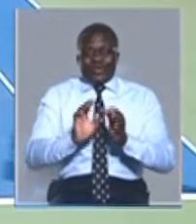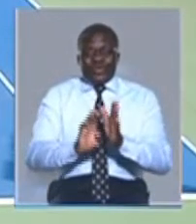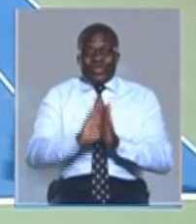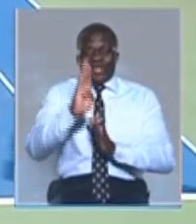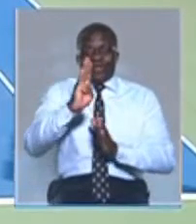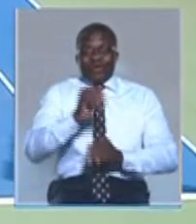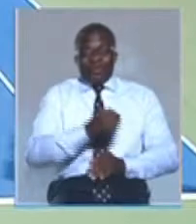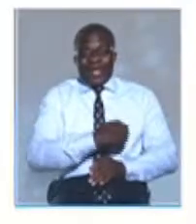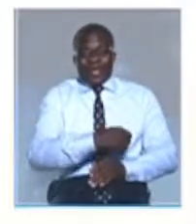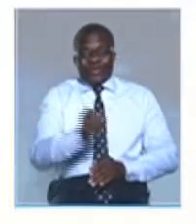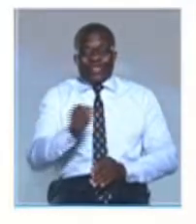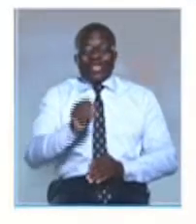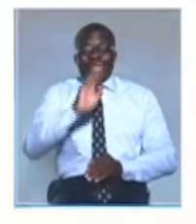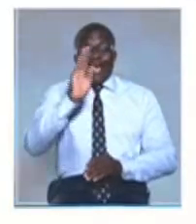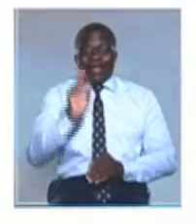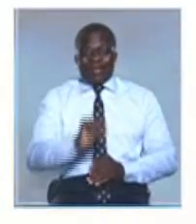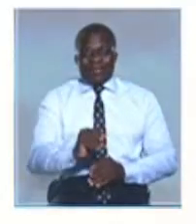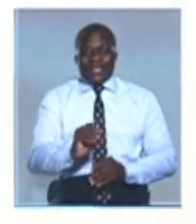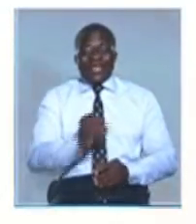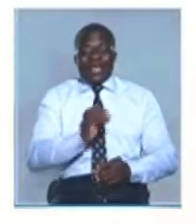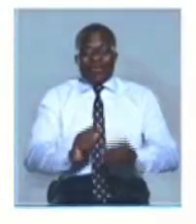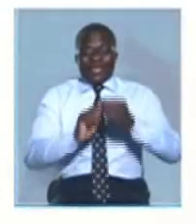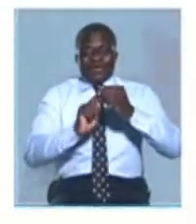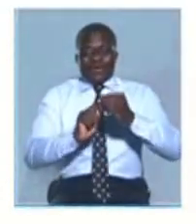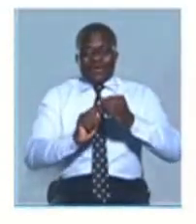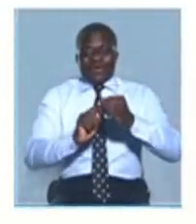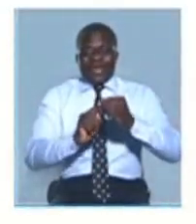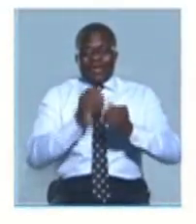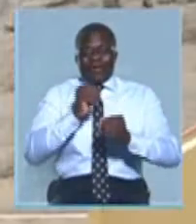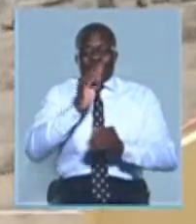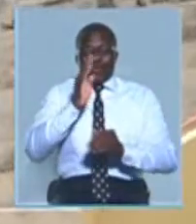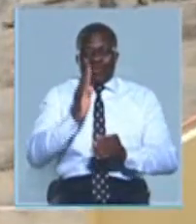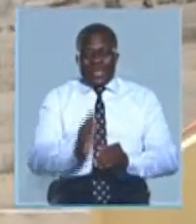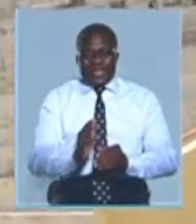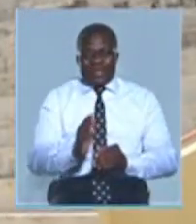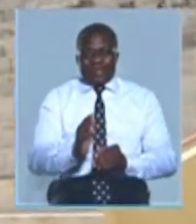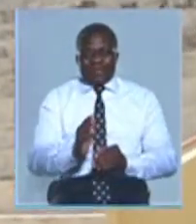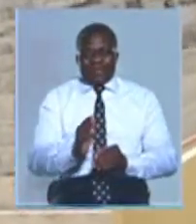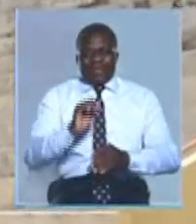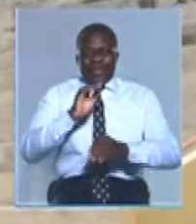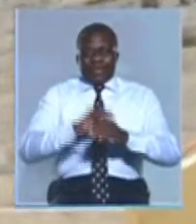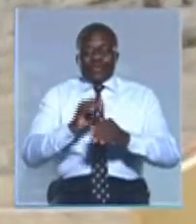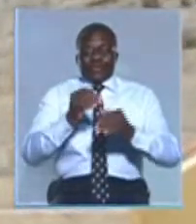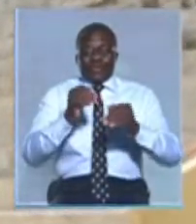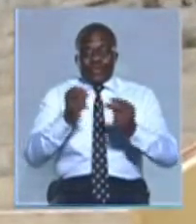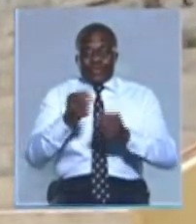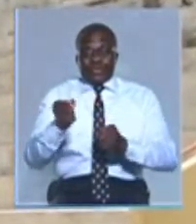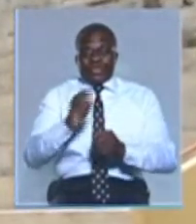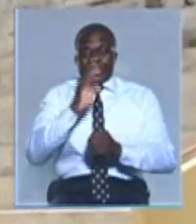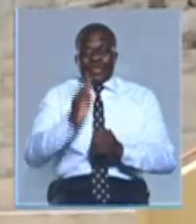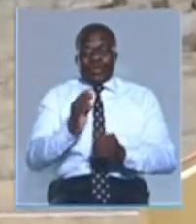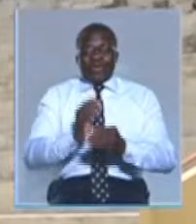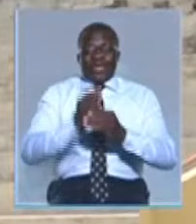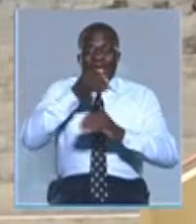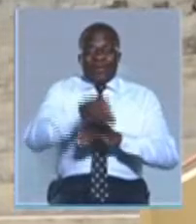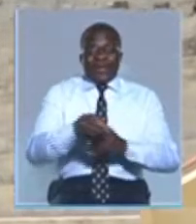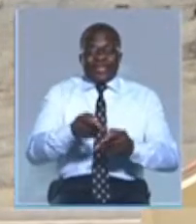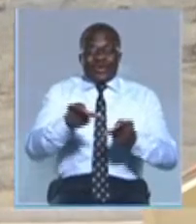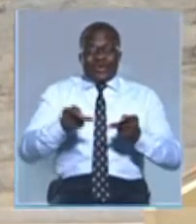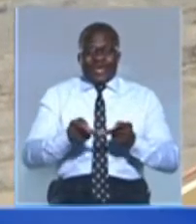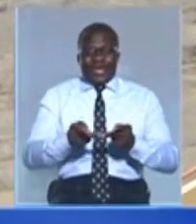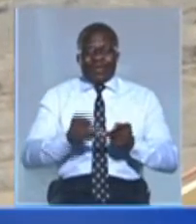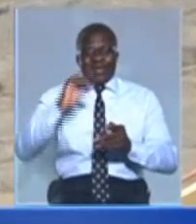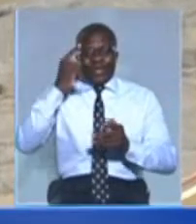développement du tennis en Afrique et plus particulièrement au Bénin. Sur le sujet, le Bénin a franchi un cap.